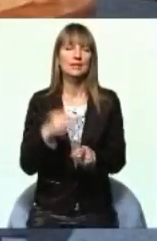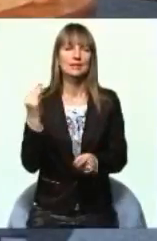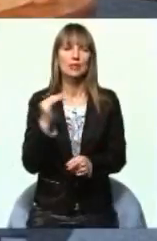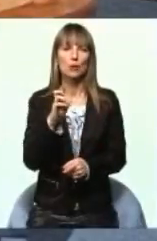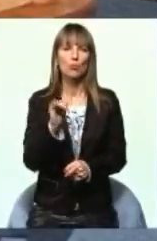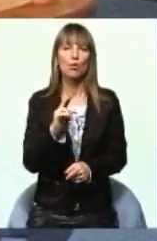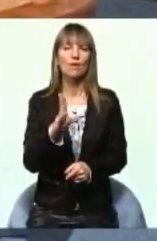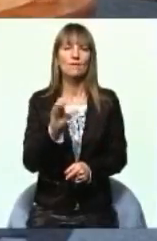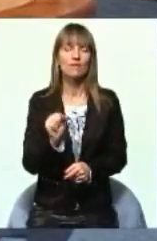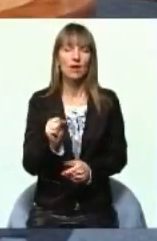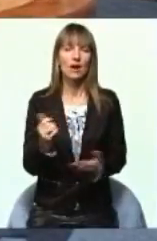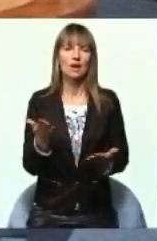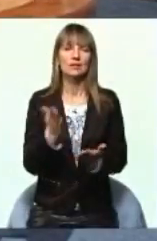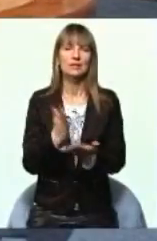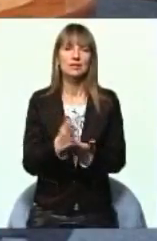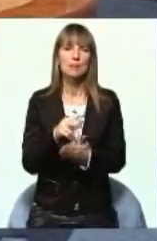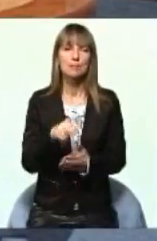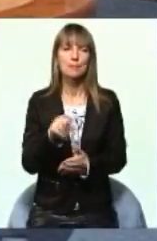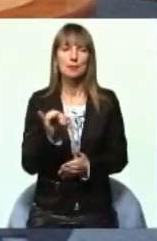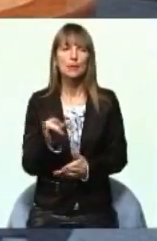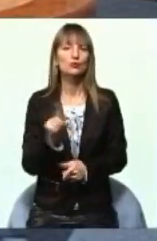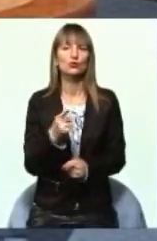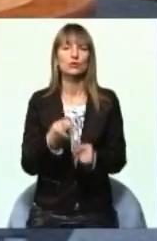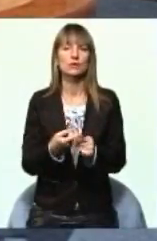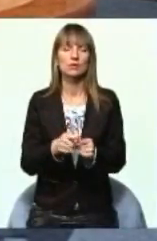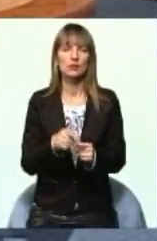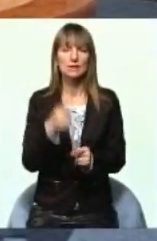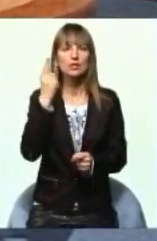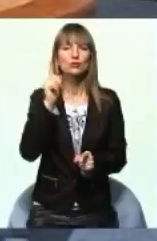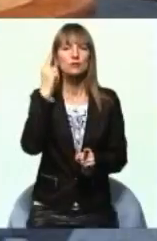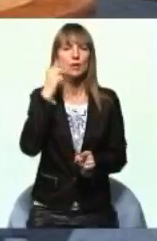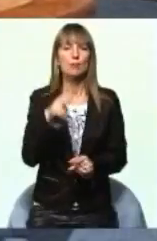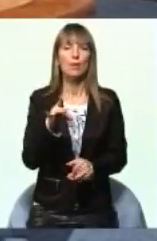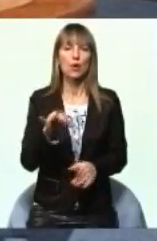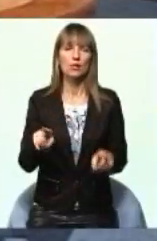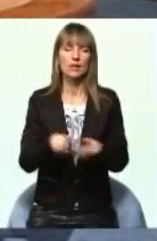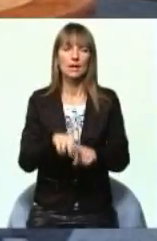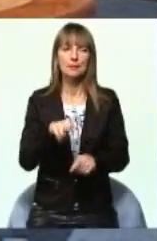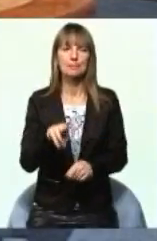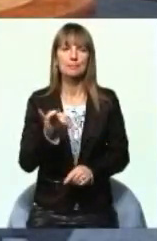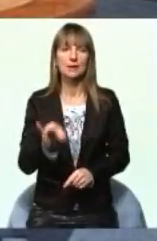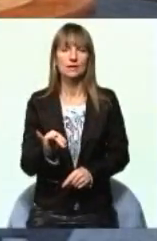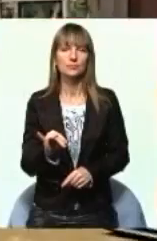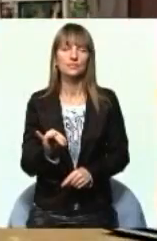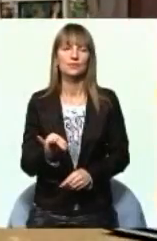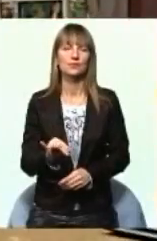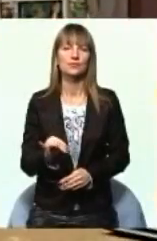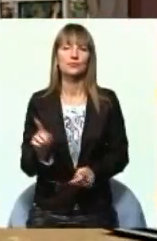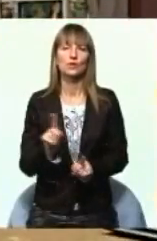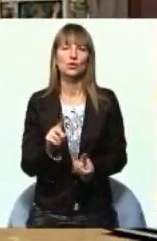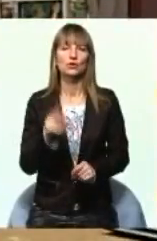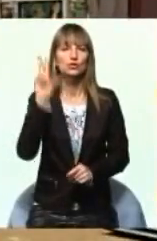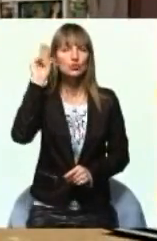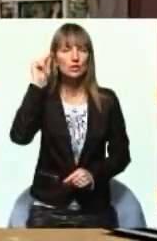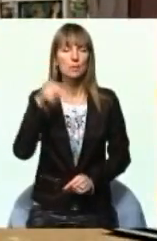як буква Пі. І взагалі це таке значення Пі. Що ти знаєш, Дмитро, про таке значення Пі? Що число